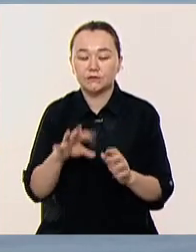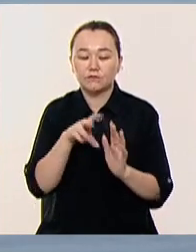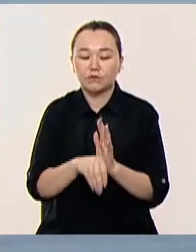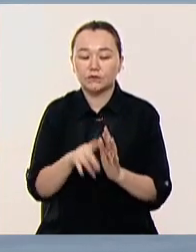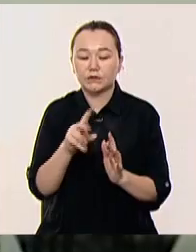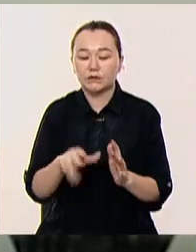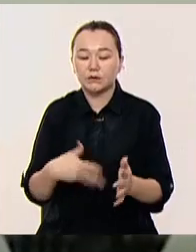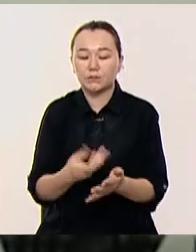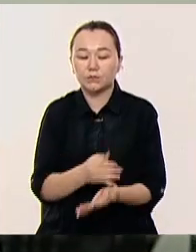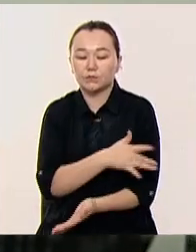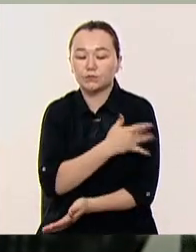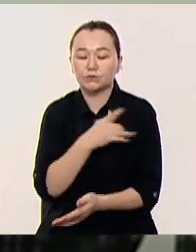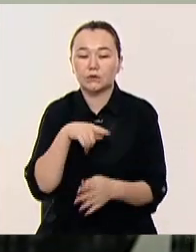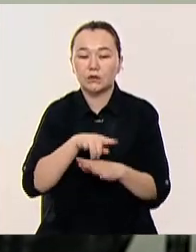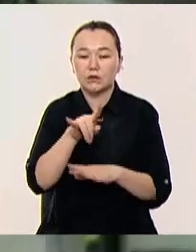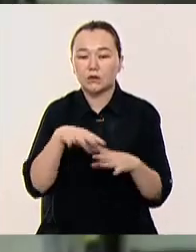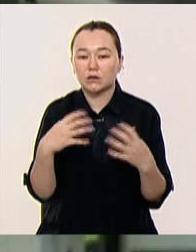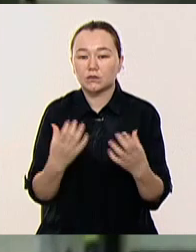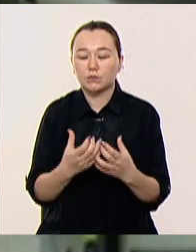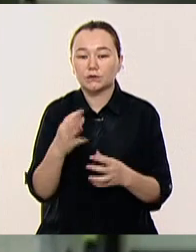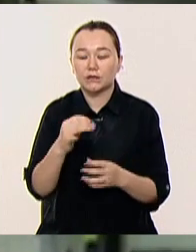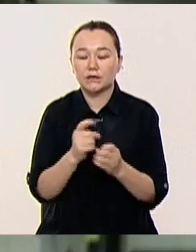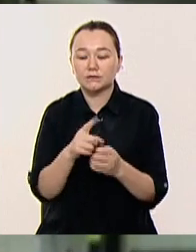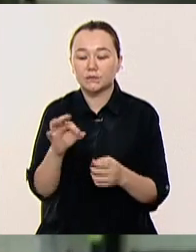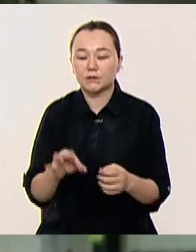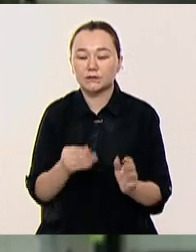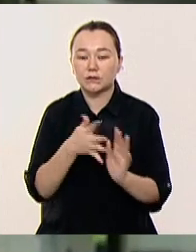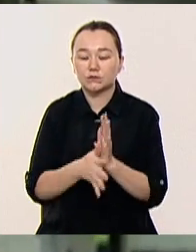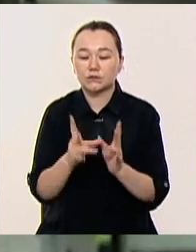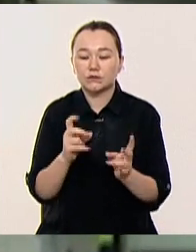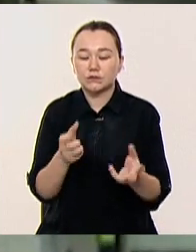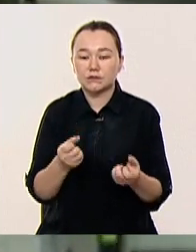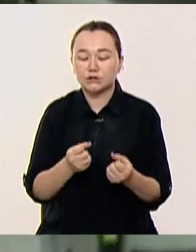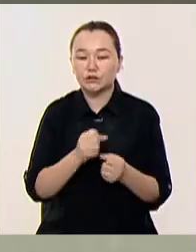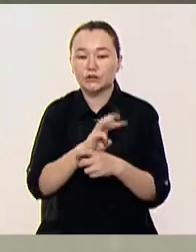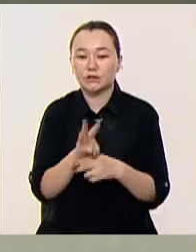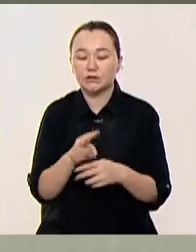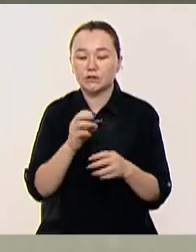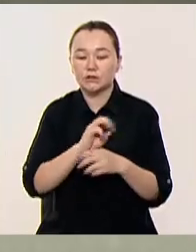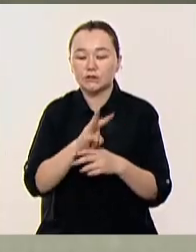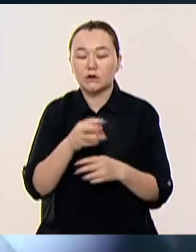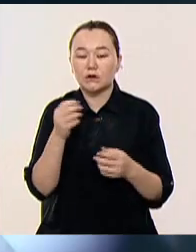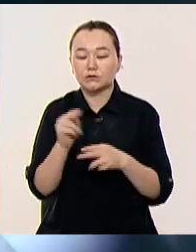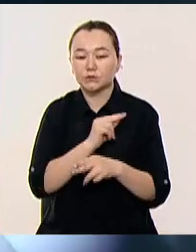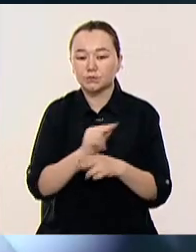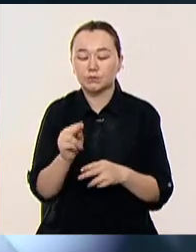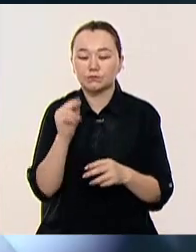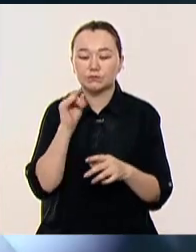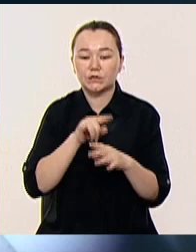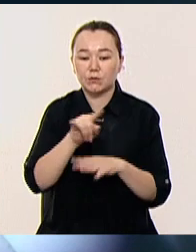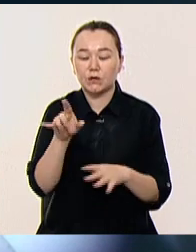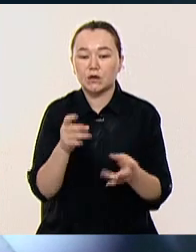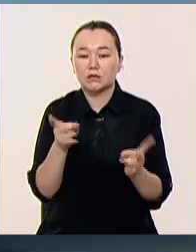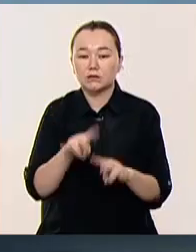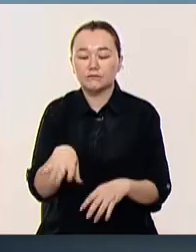на оплату услуг аэропорта. 11% – расходы на содержание воздушного судна. Остальное – это заработная плата и